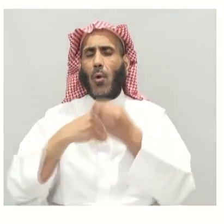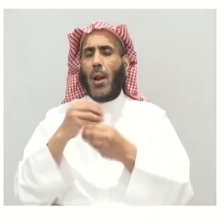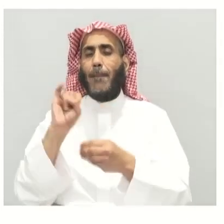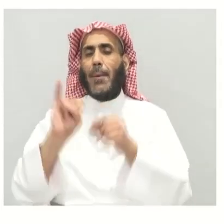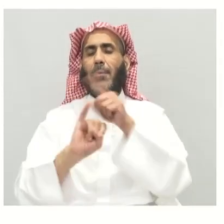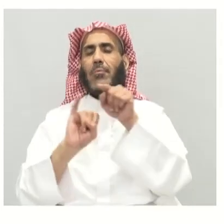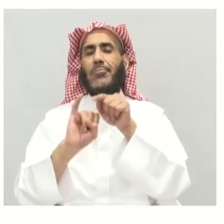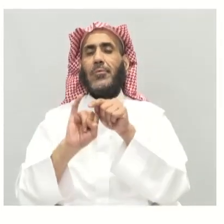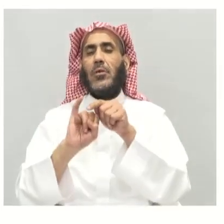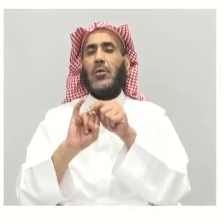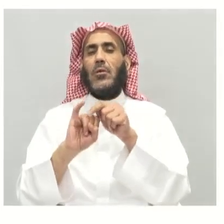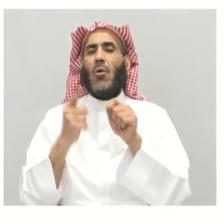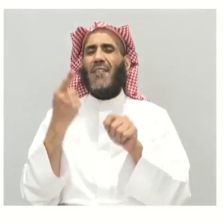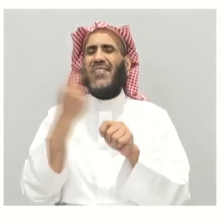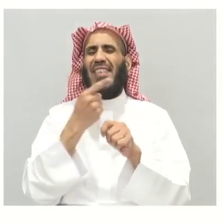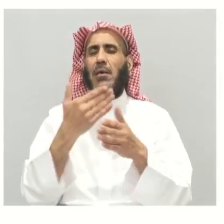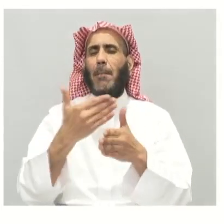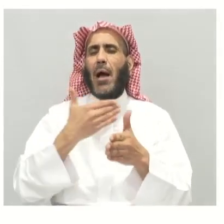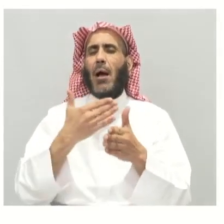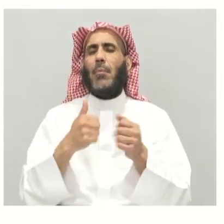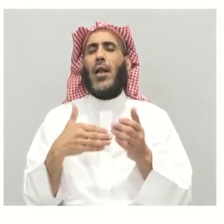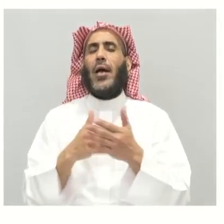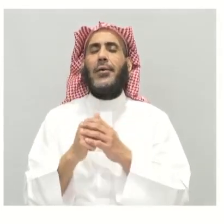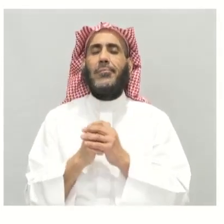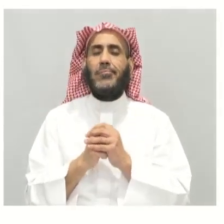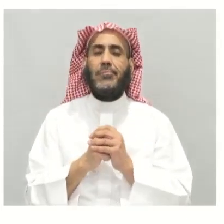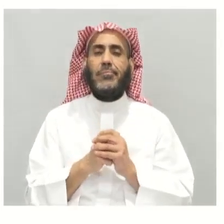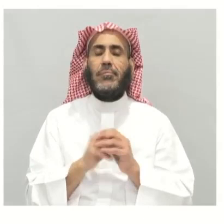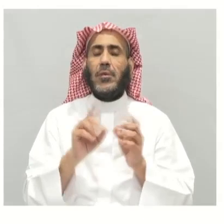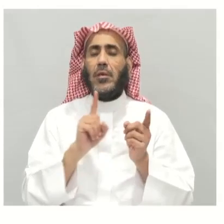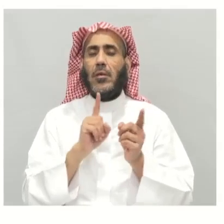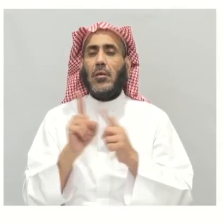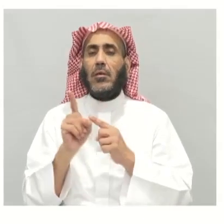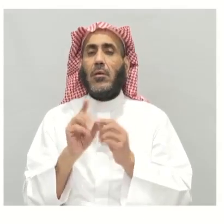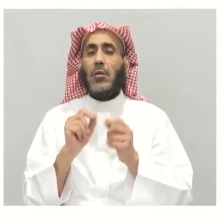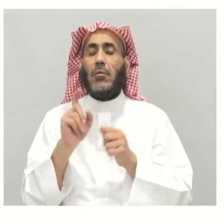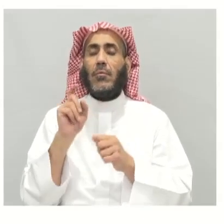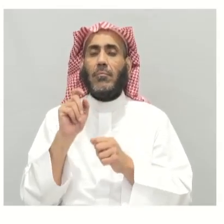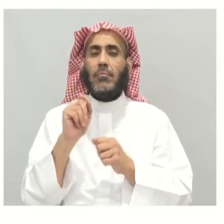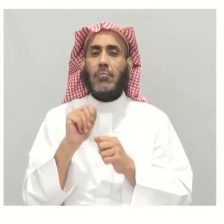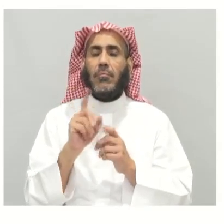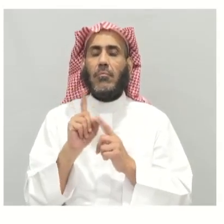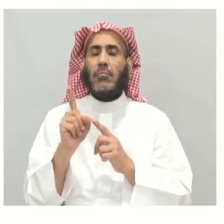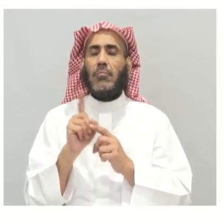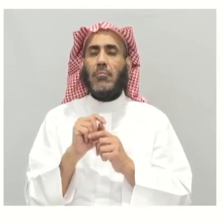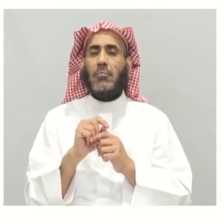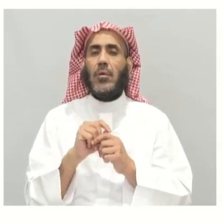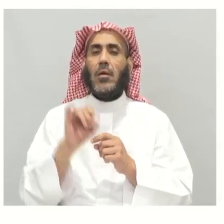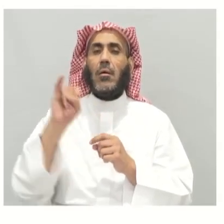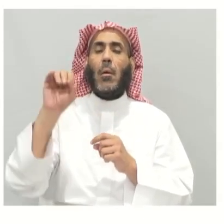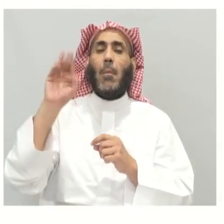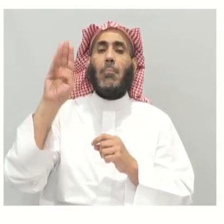مضمومة وأفتح ما قبل آخره. نلاحظ الفعل، أو عفوا نلاحظ هنا